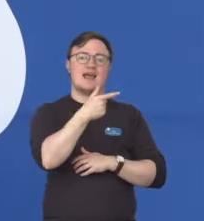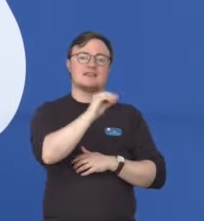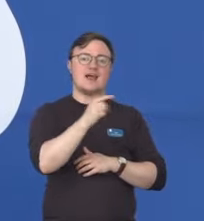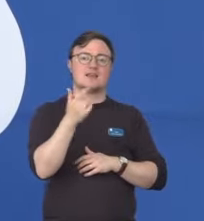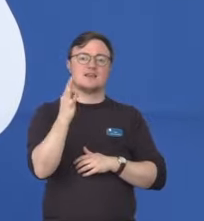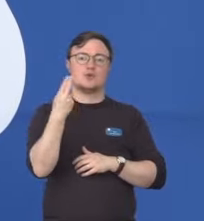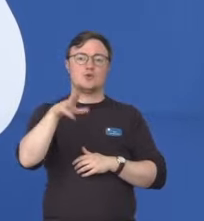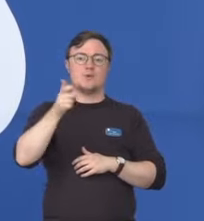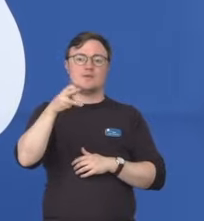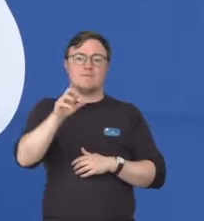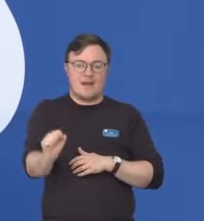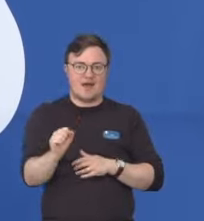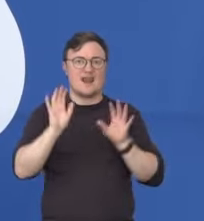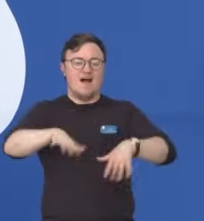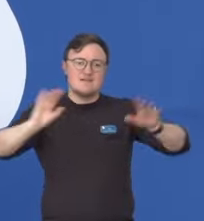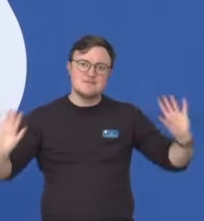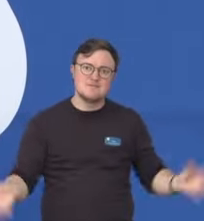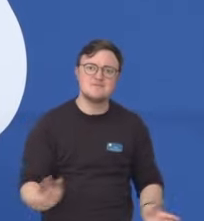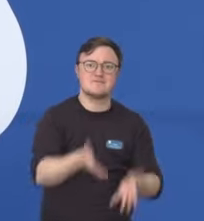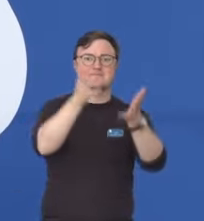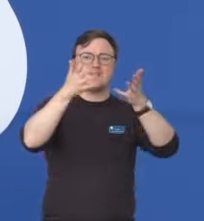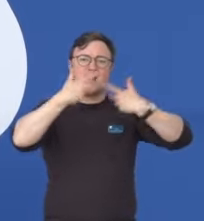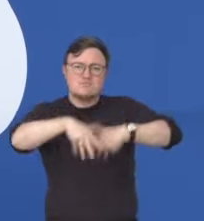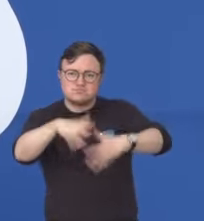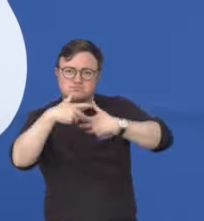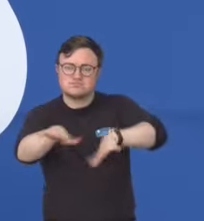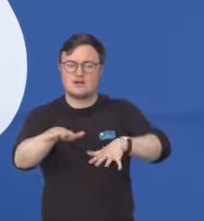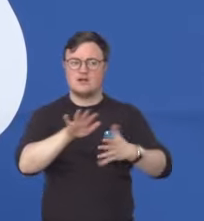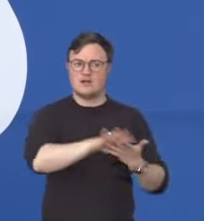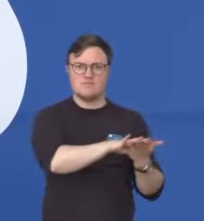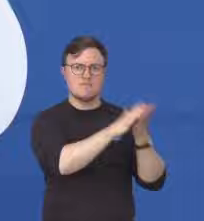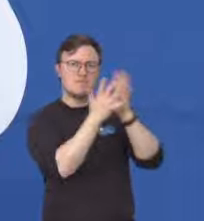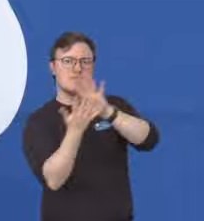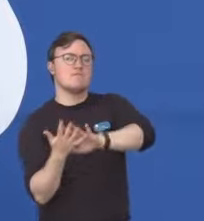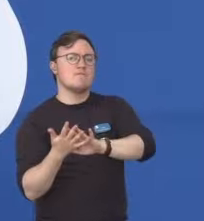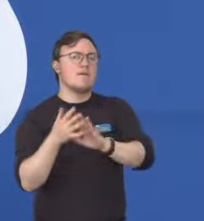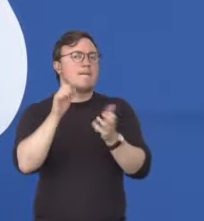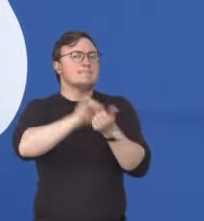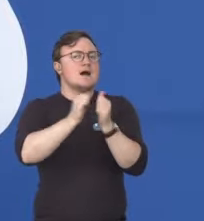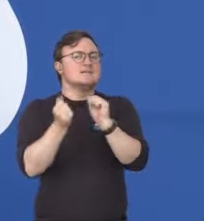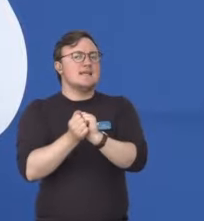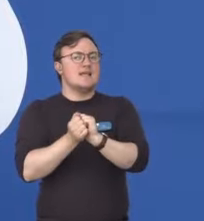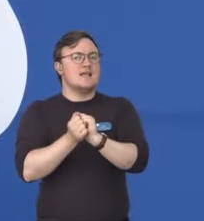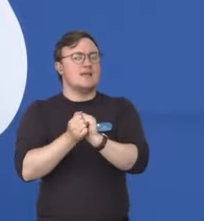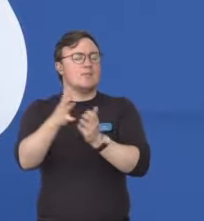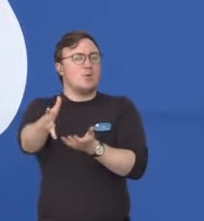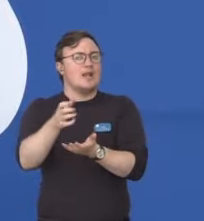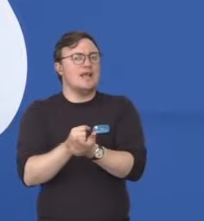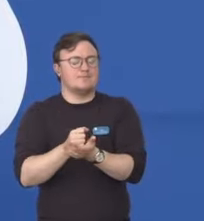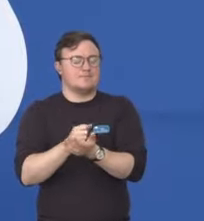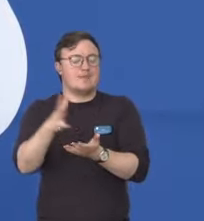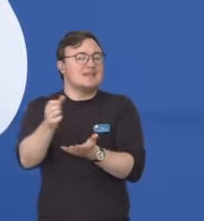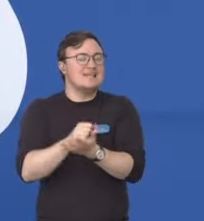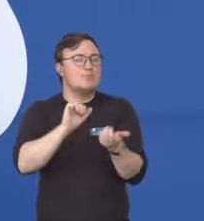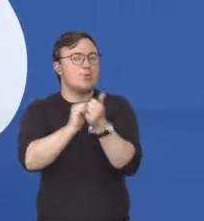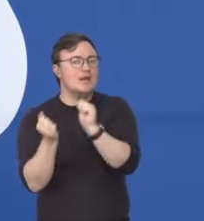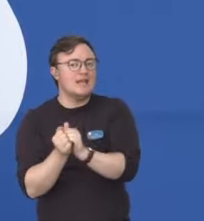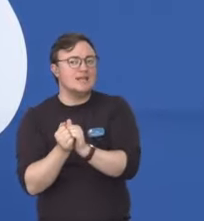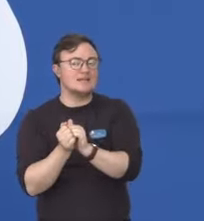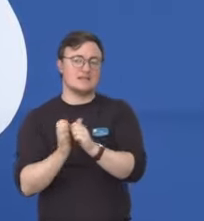entusiasmera massorna. Har det här dock omvandlats till partipolitiskt antingen engagemang eller